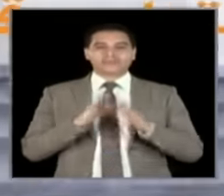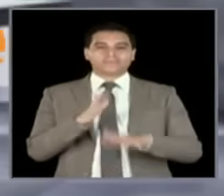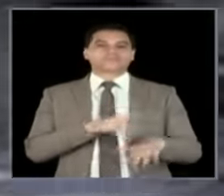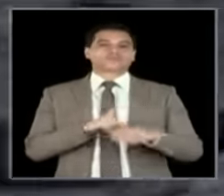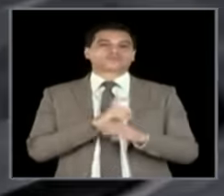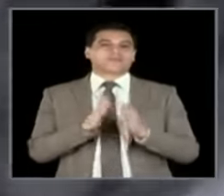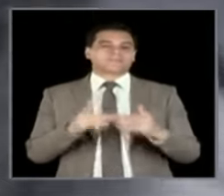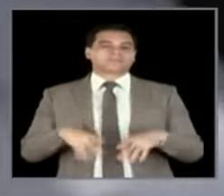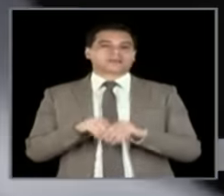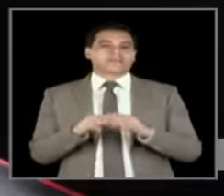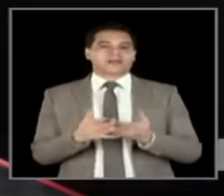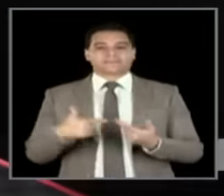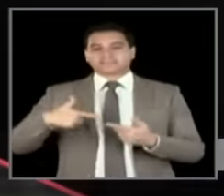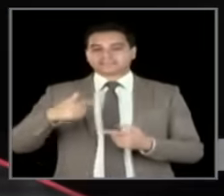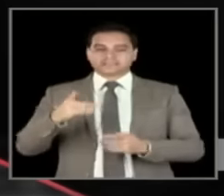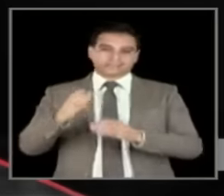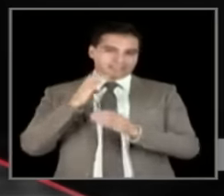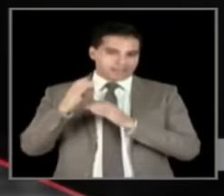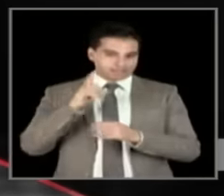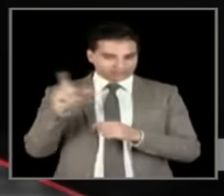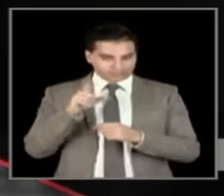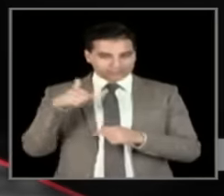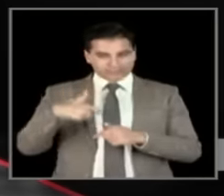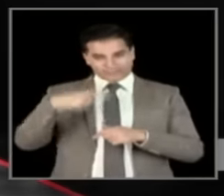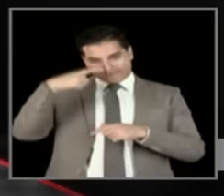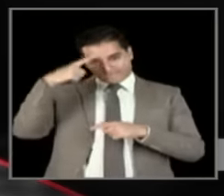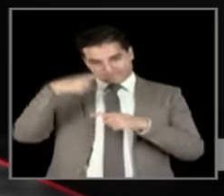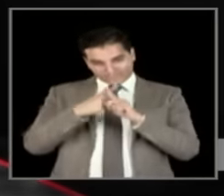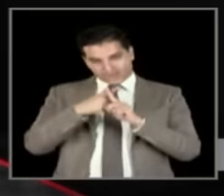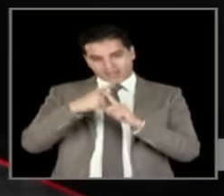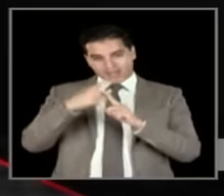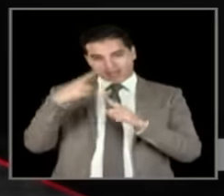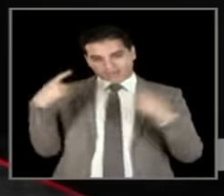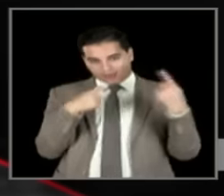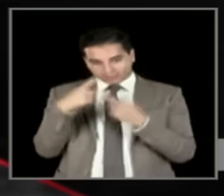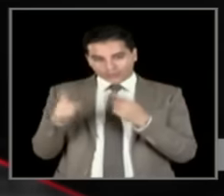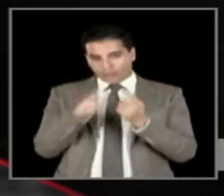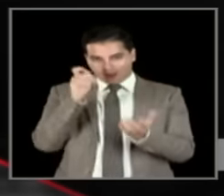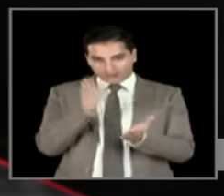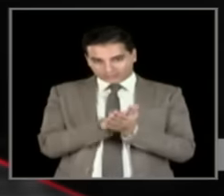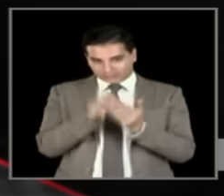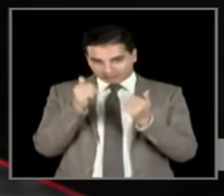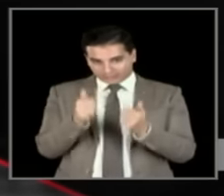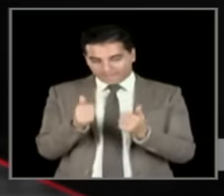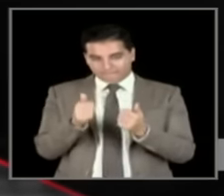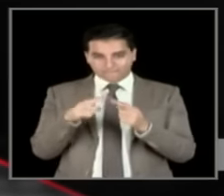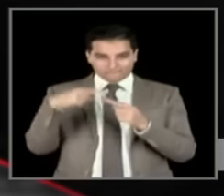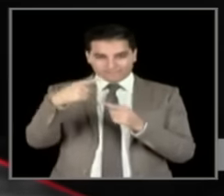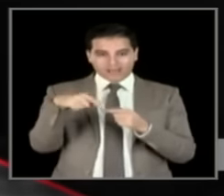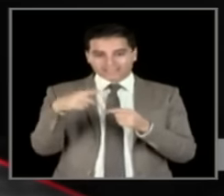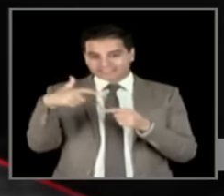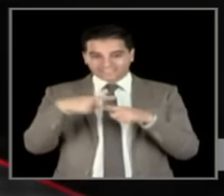وبكده طلاب مصر جمعوا 60 نقطه في فقره تحت الضغط وضربات الجزاء، وكل نقطه ب 2000 جنيه